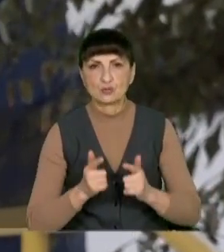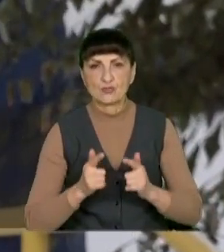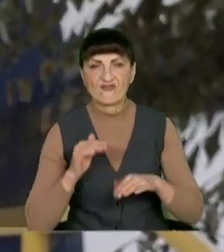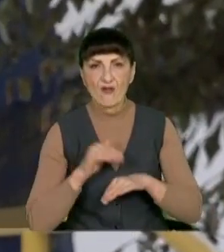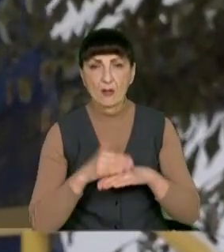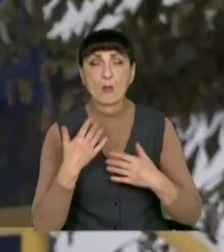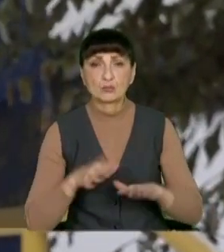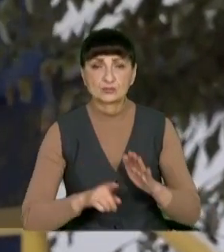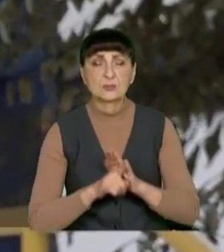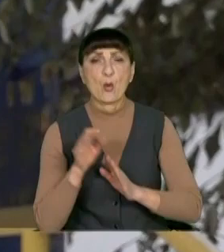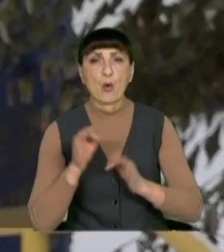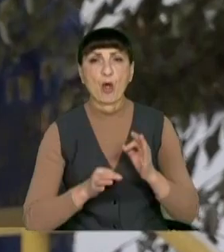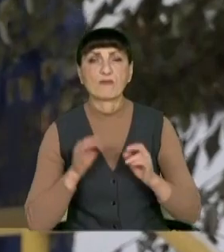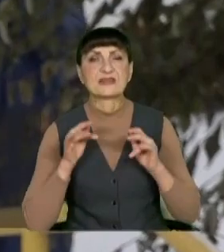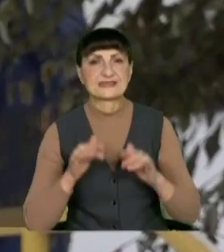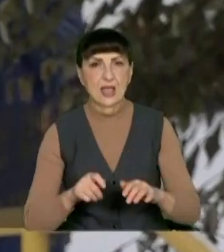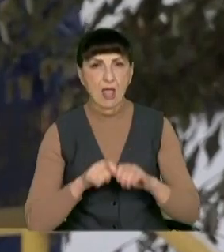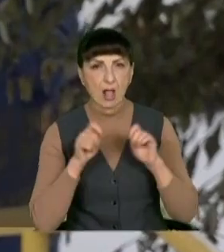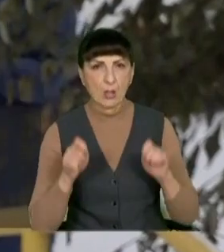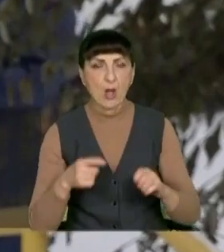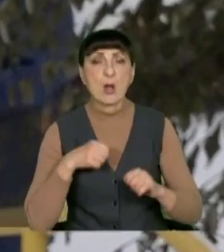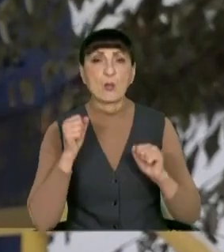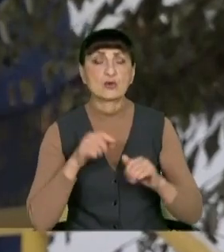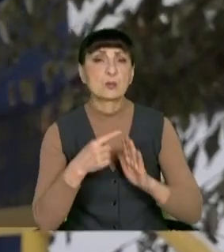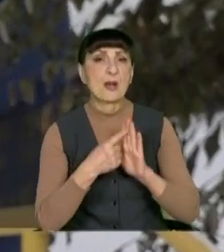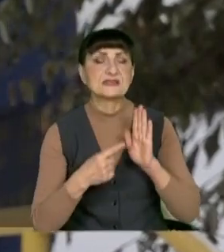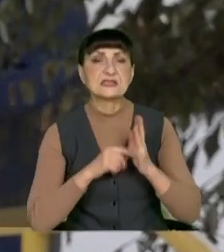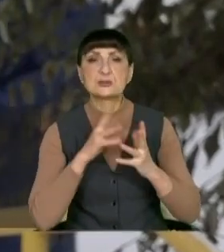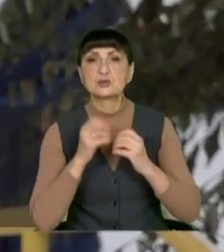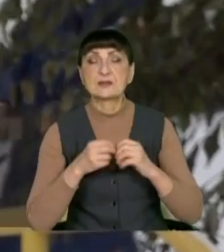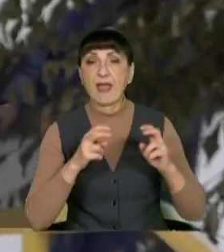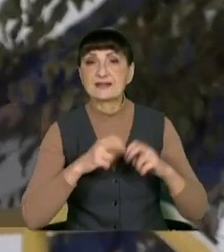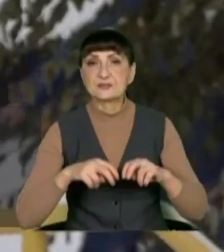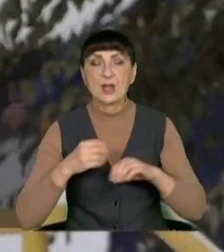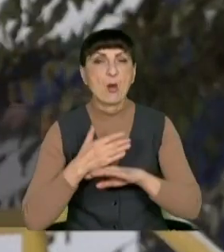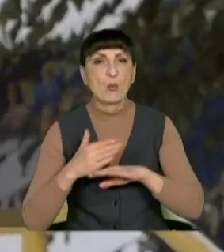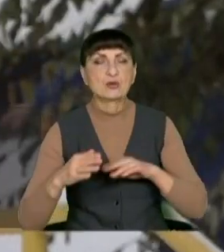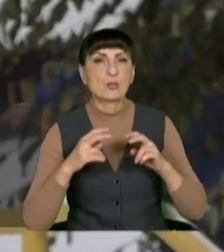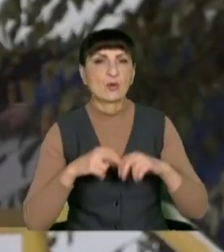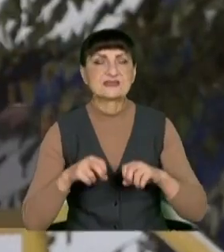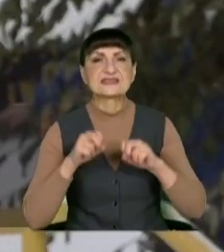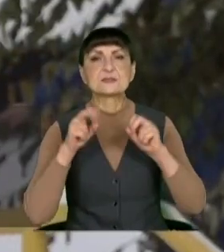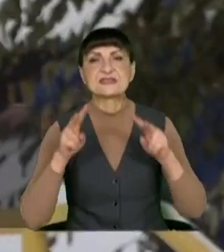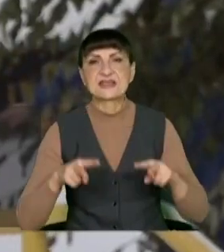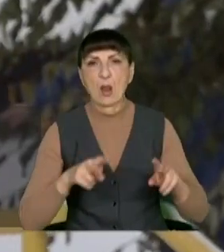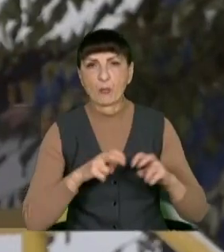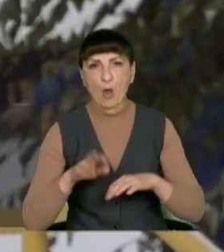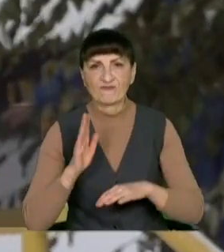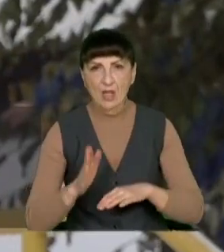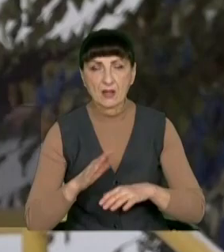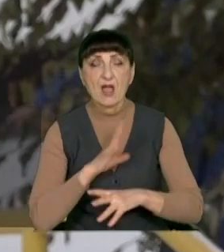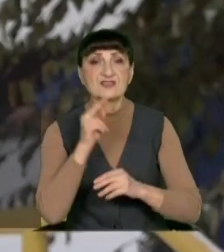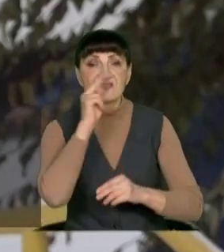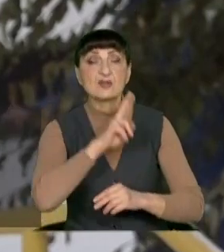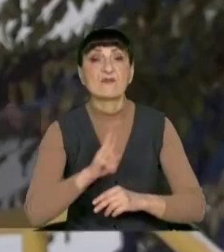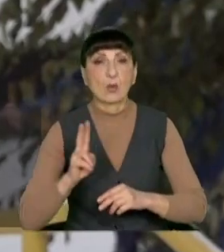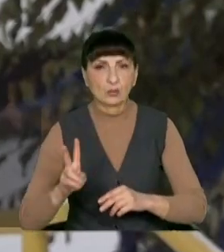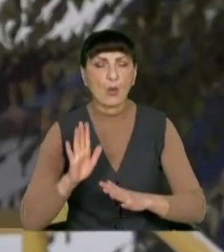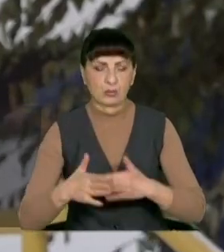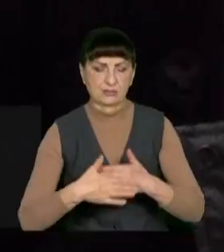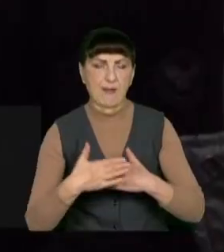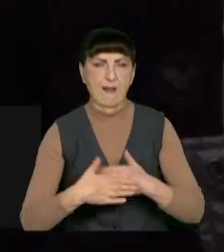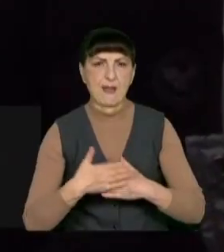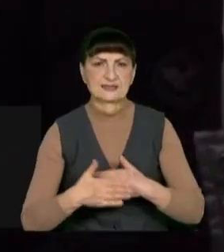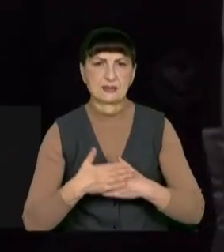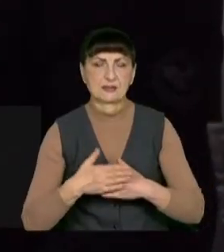будет возбуждено уголовное дело. Мы сможем поделиться результатами экспертиз после проведения специальной проверки. Все виновные лица будут